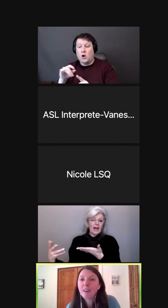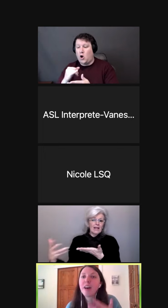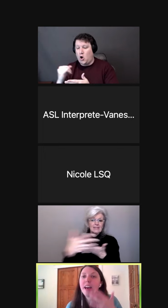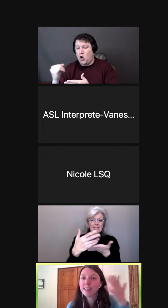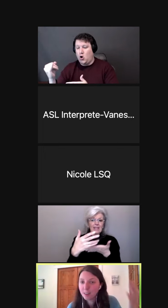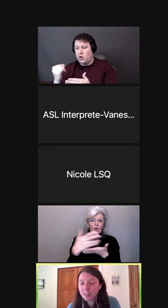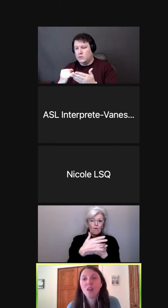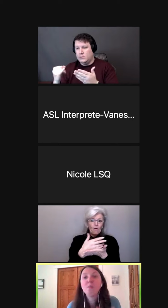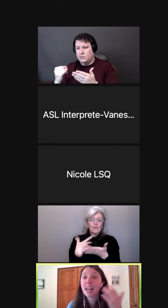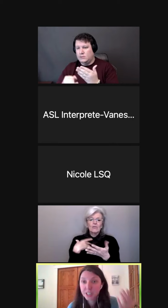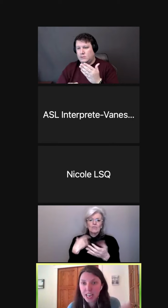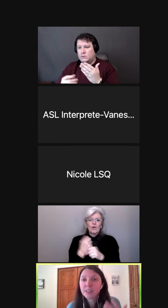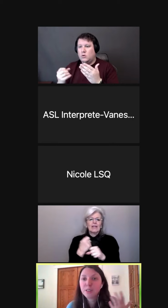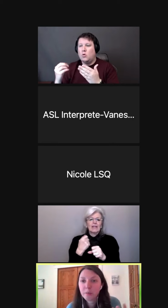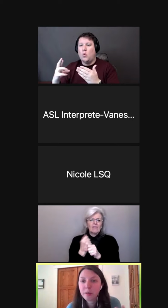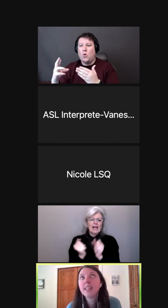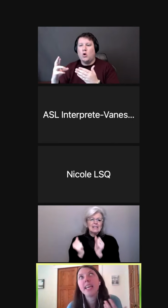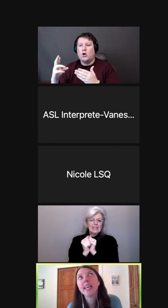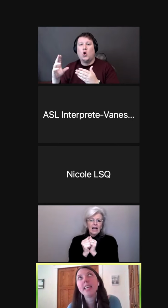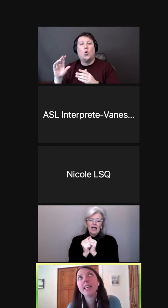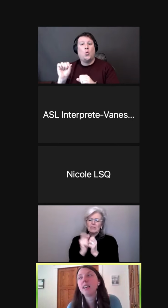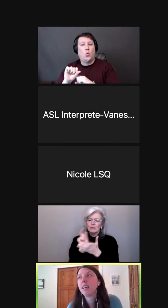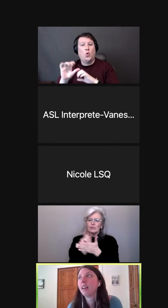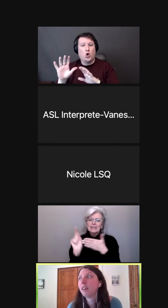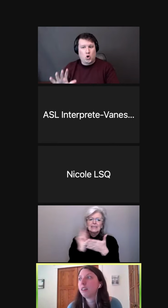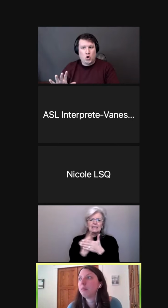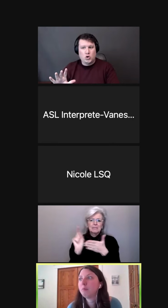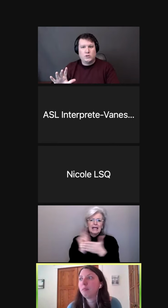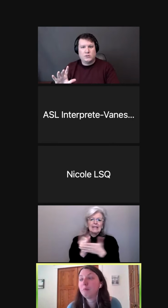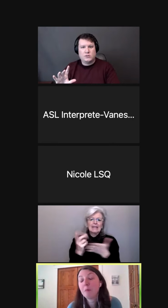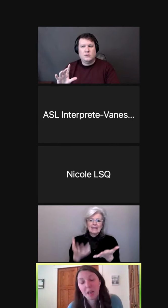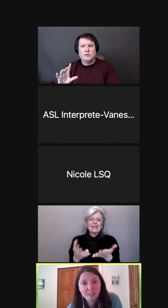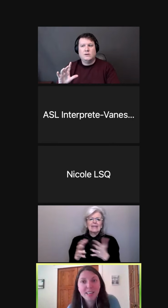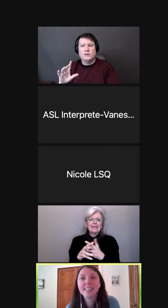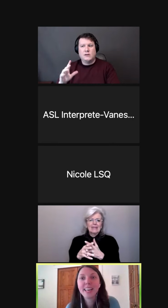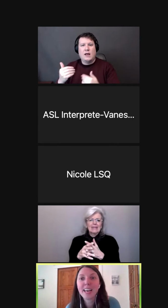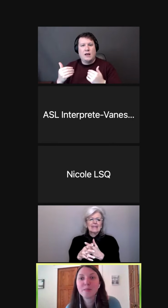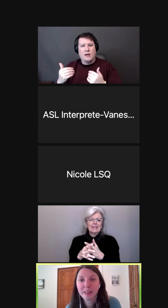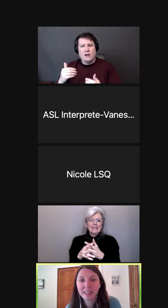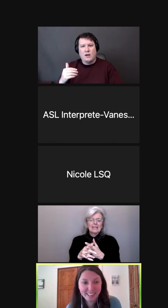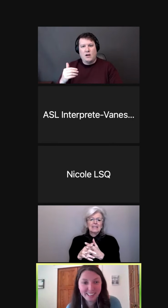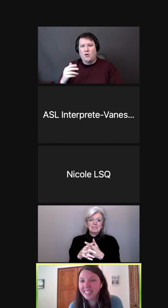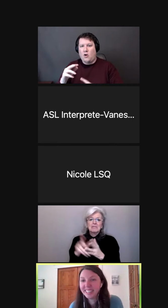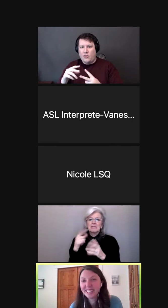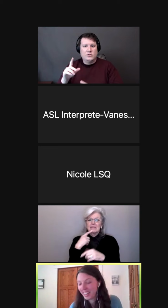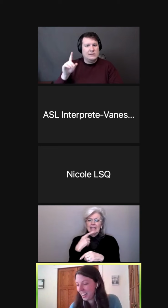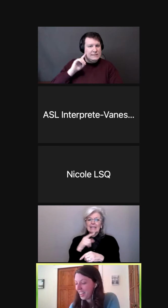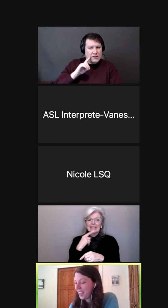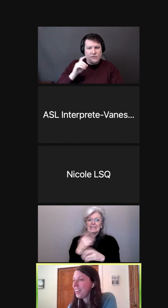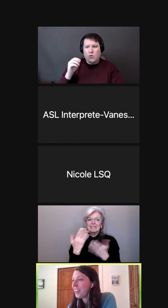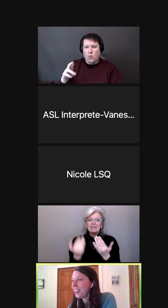on travaille ensemble à chaque semaine et on s'y intéresse maintenant.